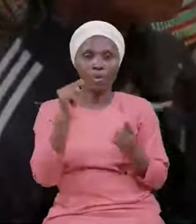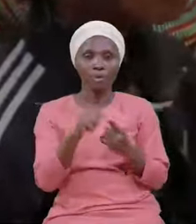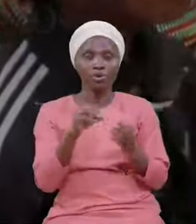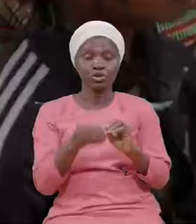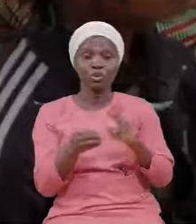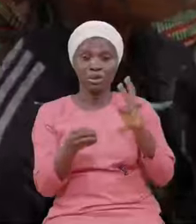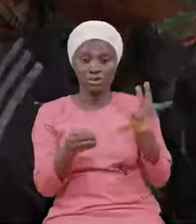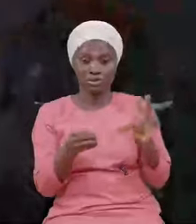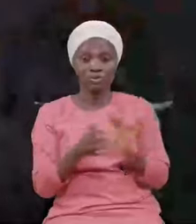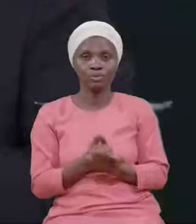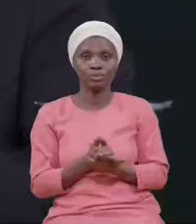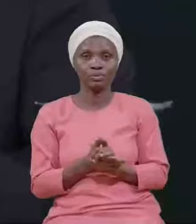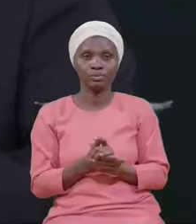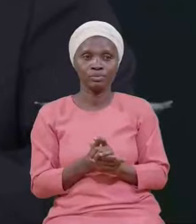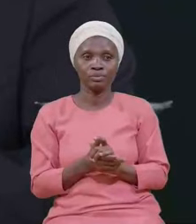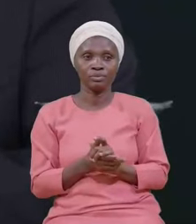maintenant.